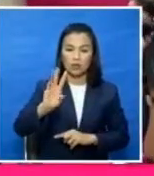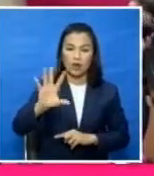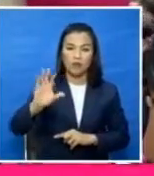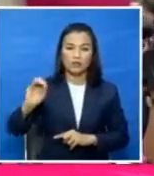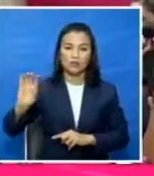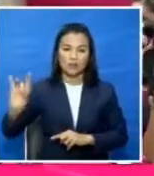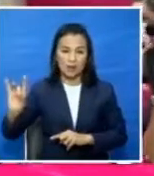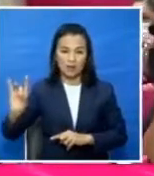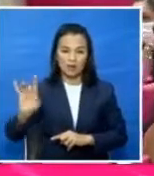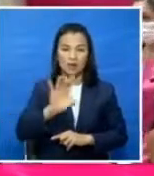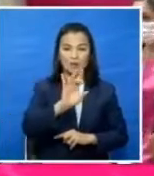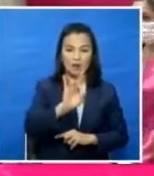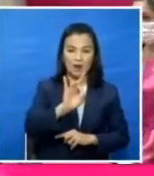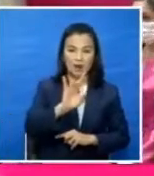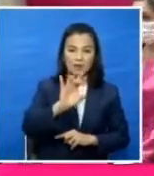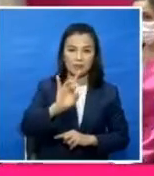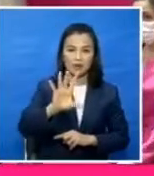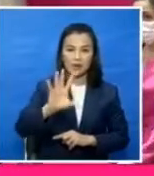8856508